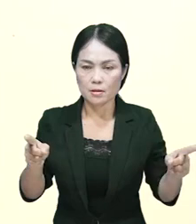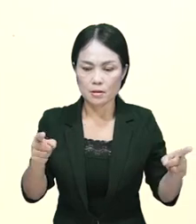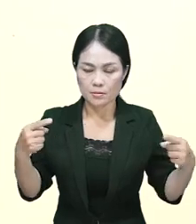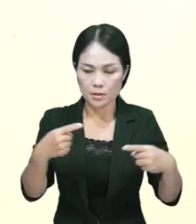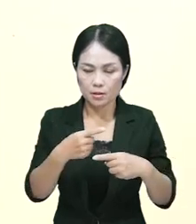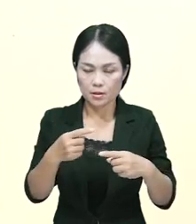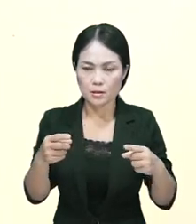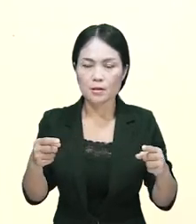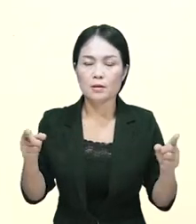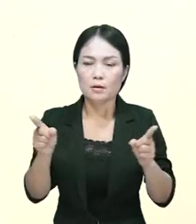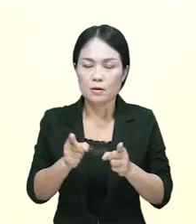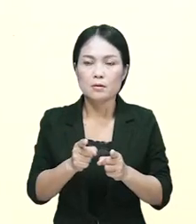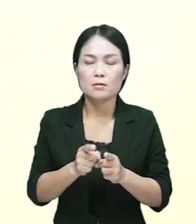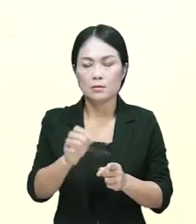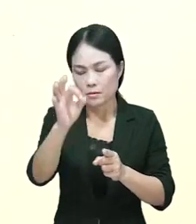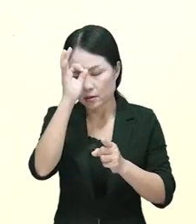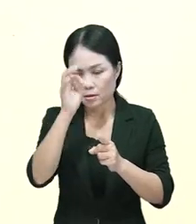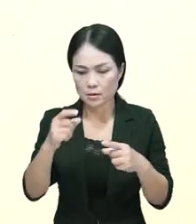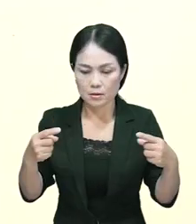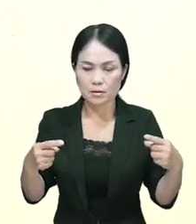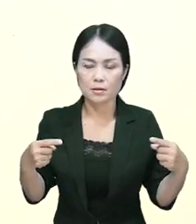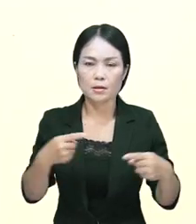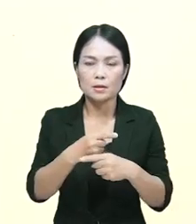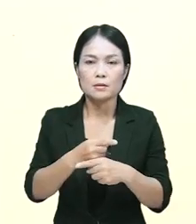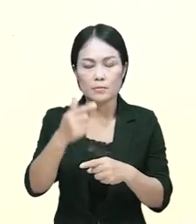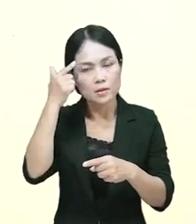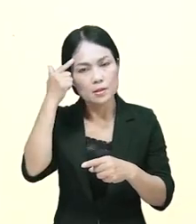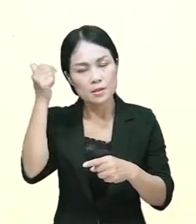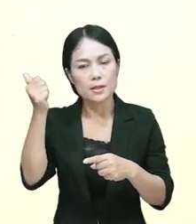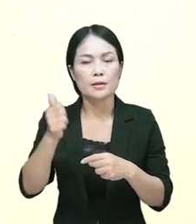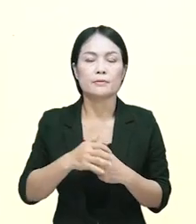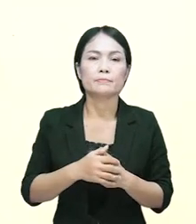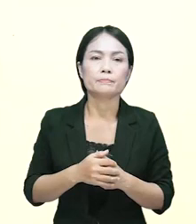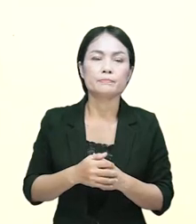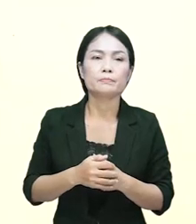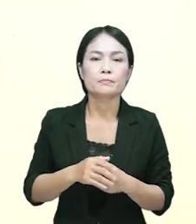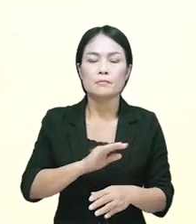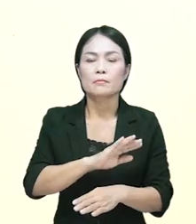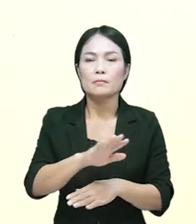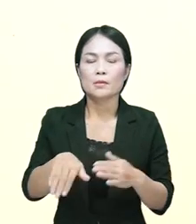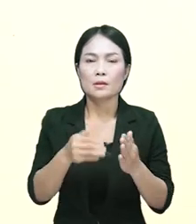ងខ្លីល្ងងផ្ទុយនឹងឆ្លាតចាអរ